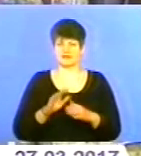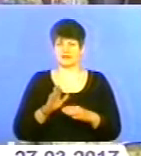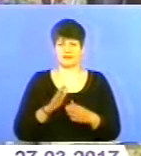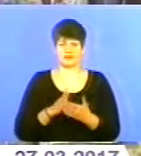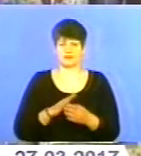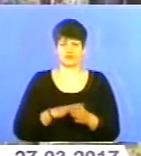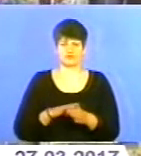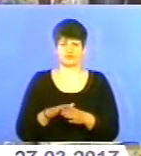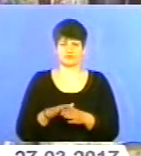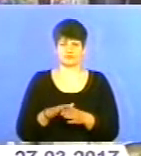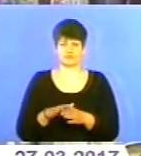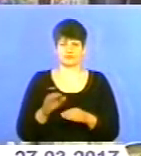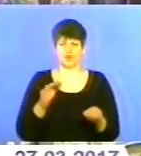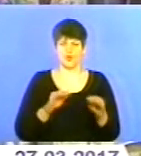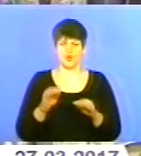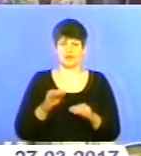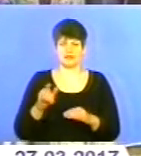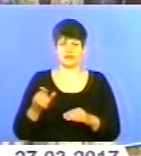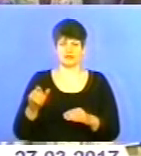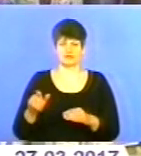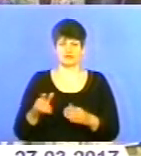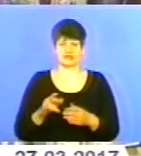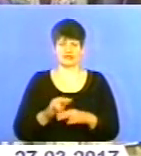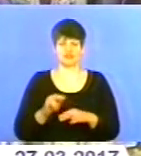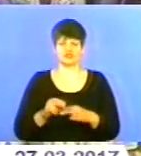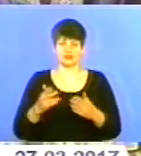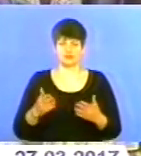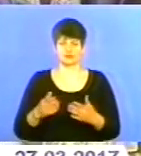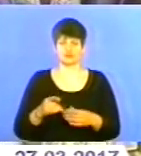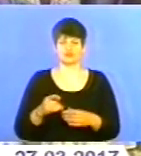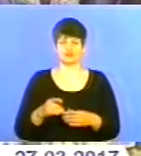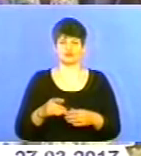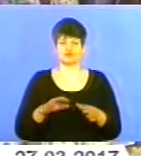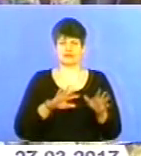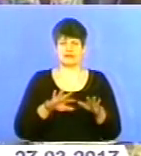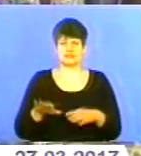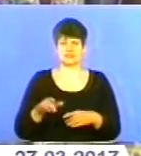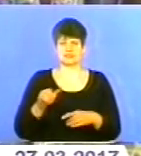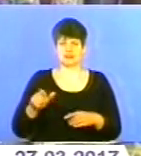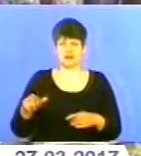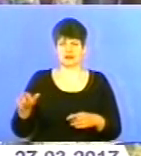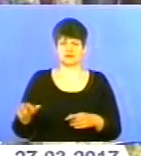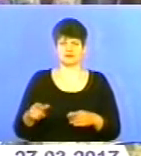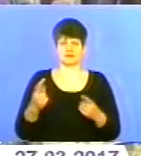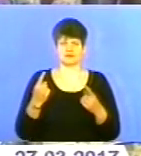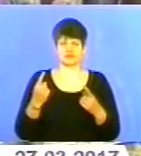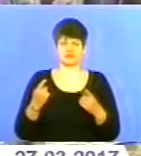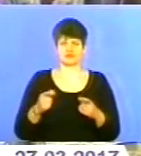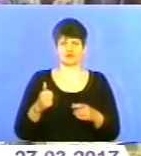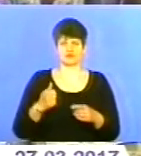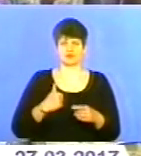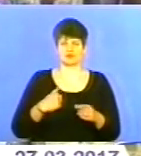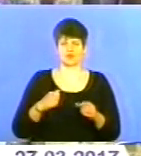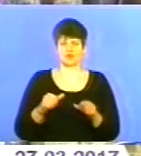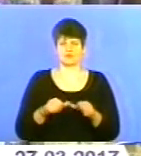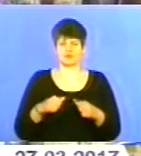мірі укомплектований, а також і навчений, тому що плинність кадрів дуже велика. От військовому комісаріаті, тому в